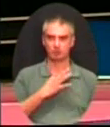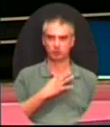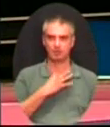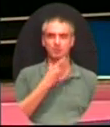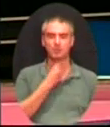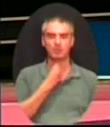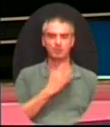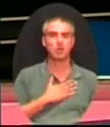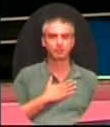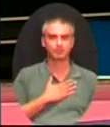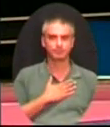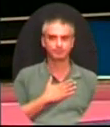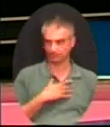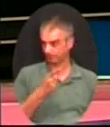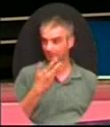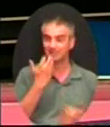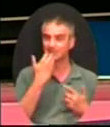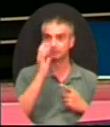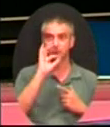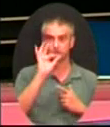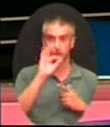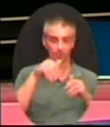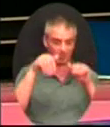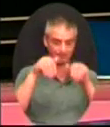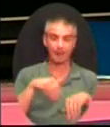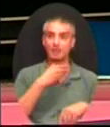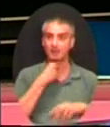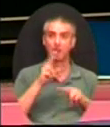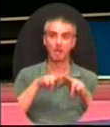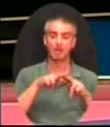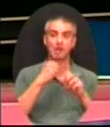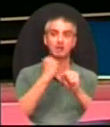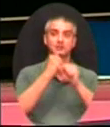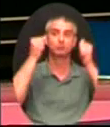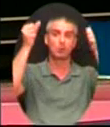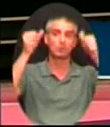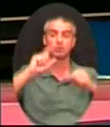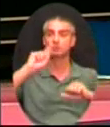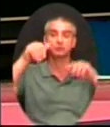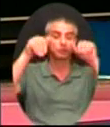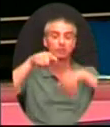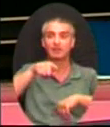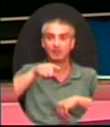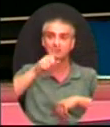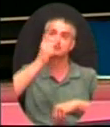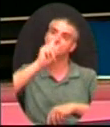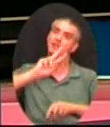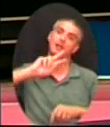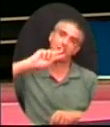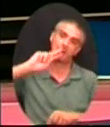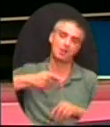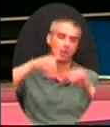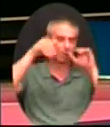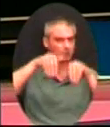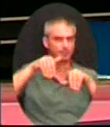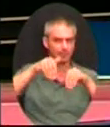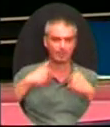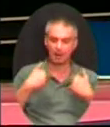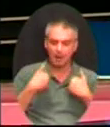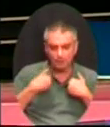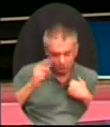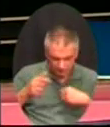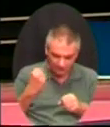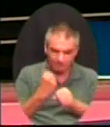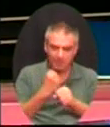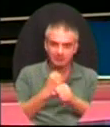ובנות הקהילה שלי. כי היה גם את הסיפור של הבלנית האתיופית, שאחר כך הלכו, שמו מודעות, שאם כל מי שטבלה אצלה, תצטרך לחזור ולטבול. אנחנו צריכים